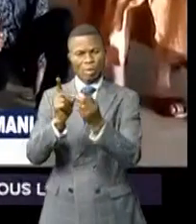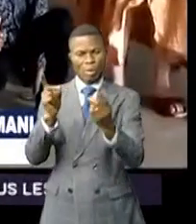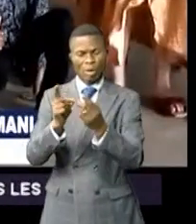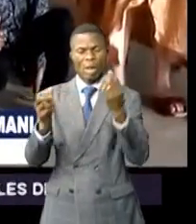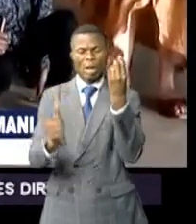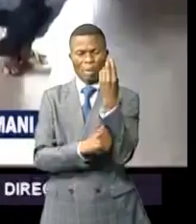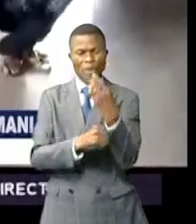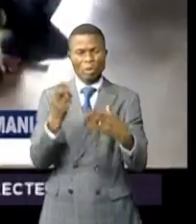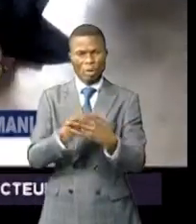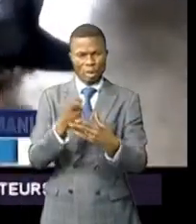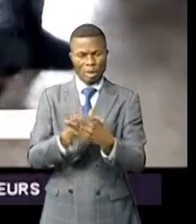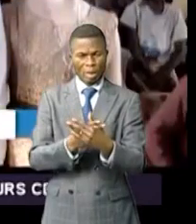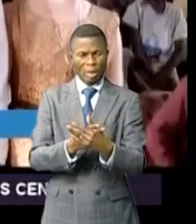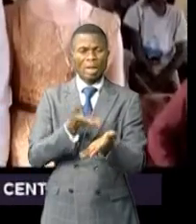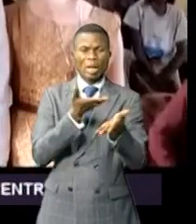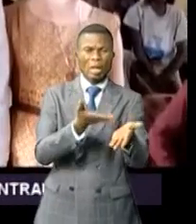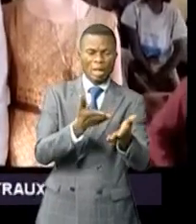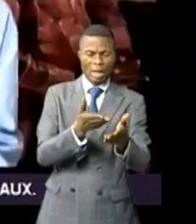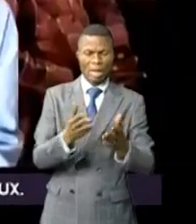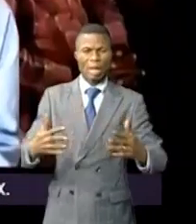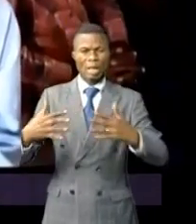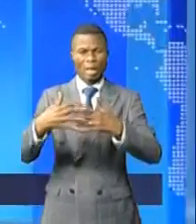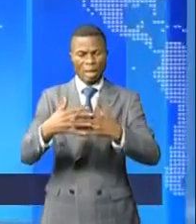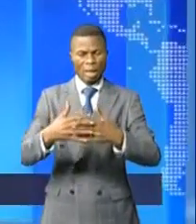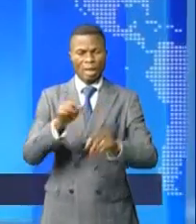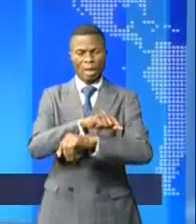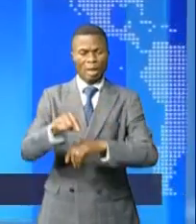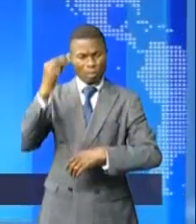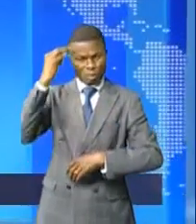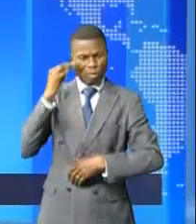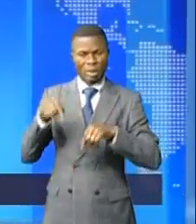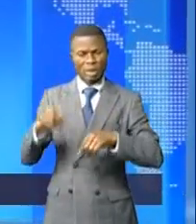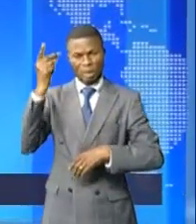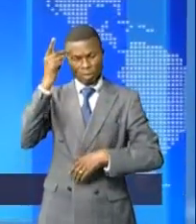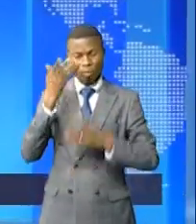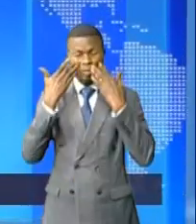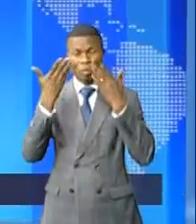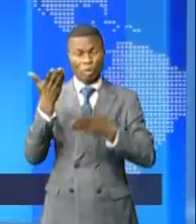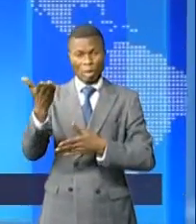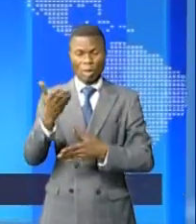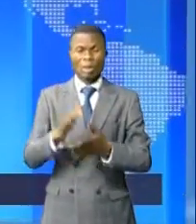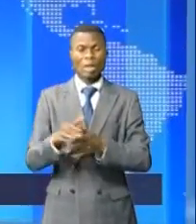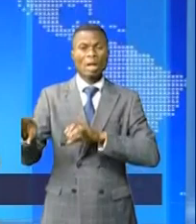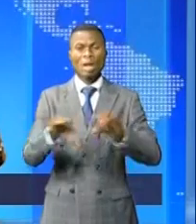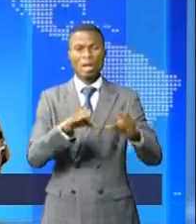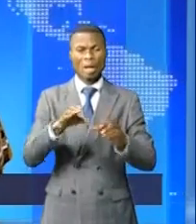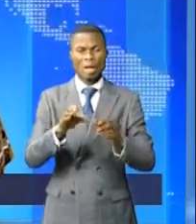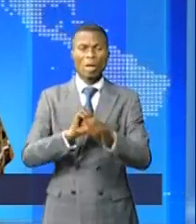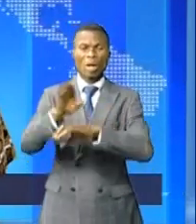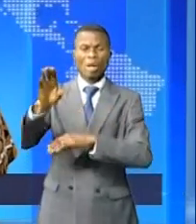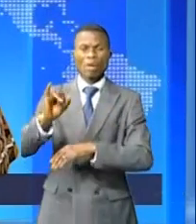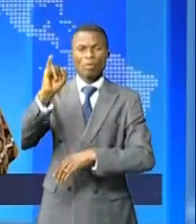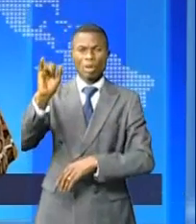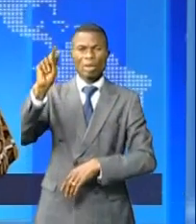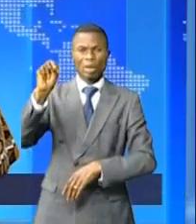vivant avec handicap devant servir de relais pour les ministères. Voilà, c'était les activités déployées à Inongo